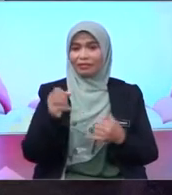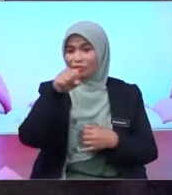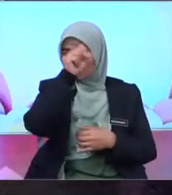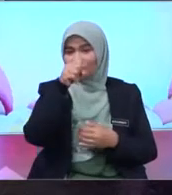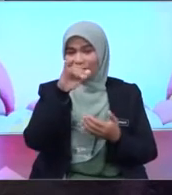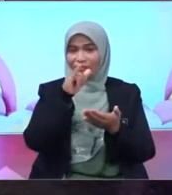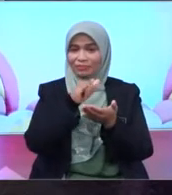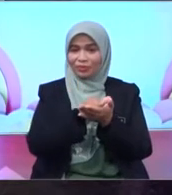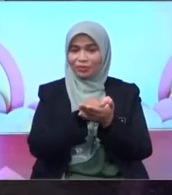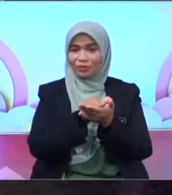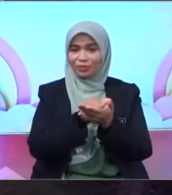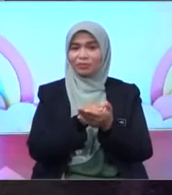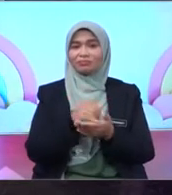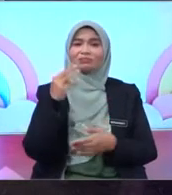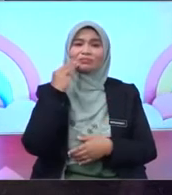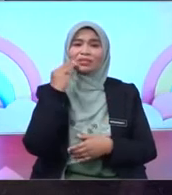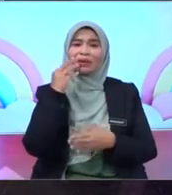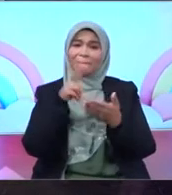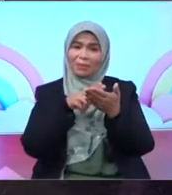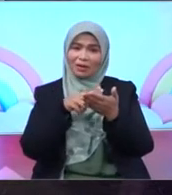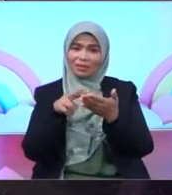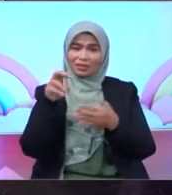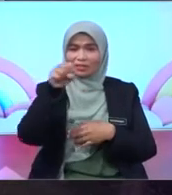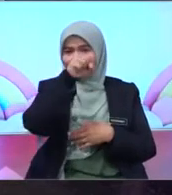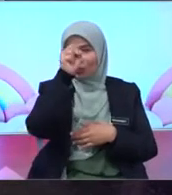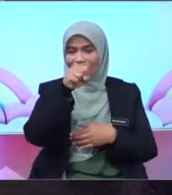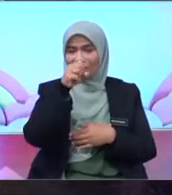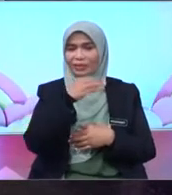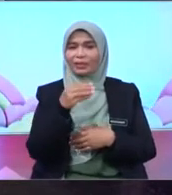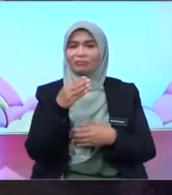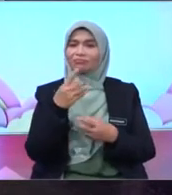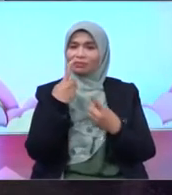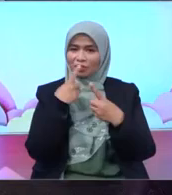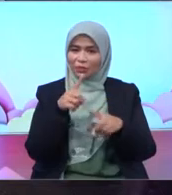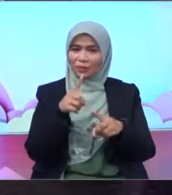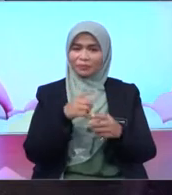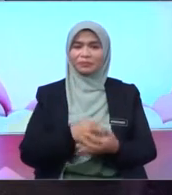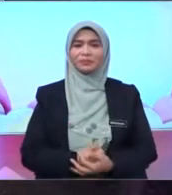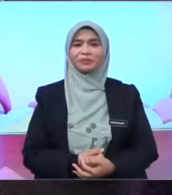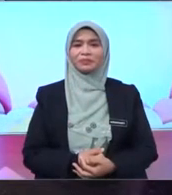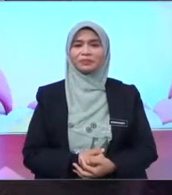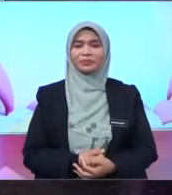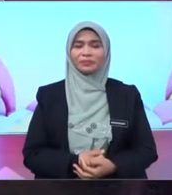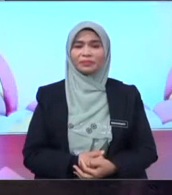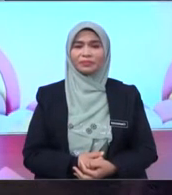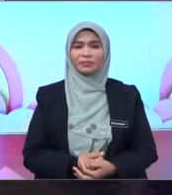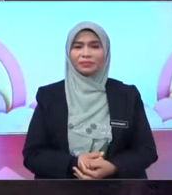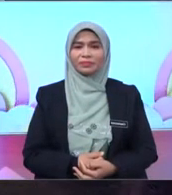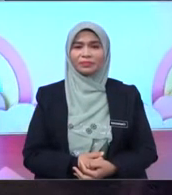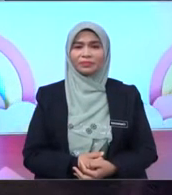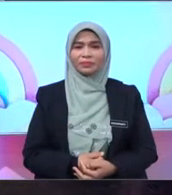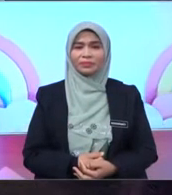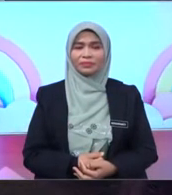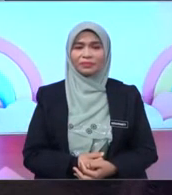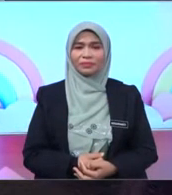jawab Oke Mira boleh baca dan berikan jawaban menginap boleh tulis jawabannya betul oke boleh sego kalau masih